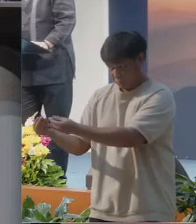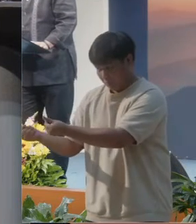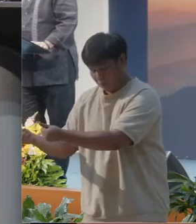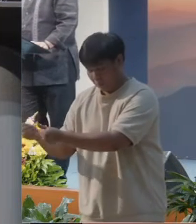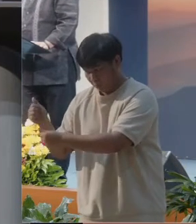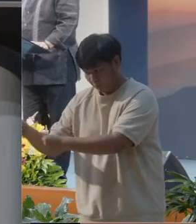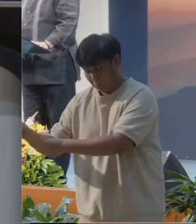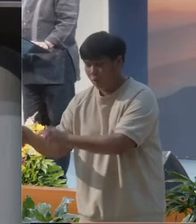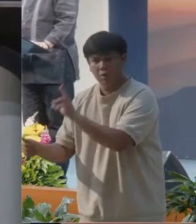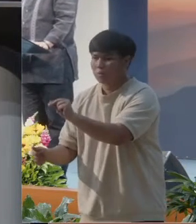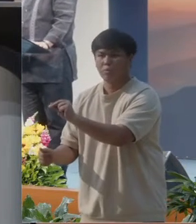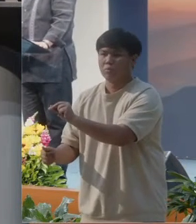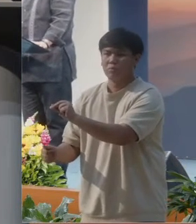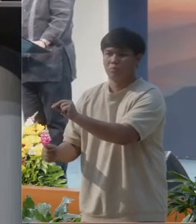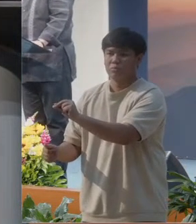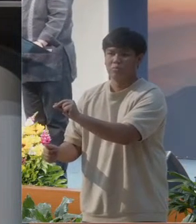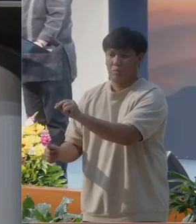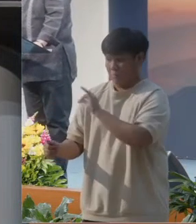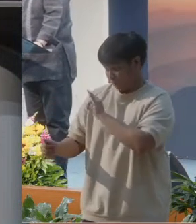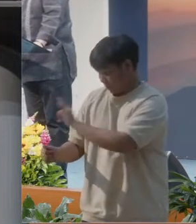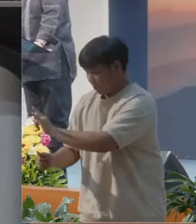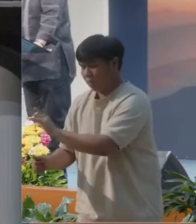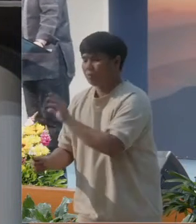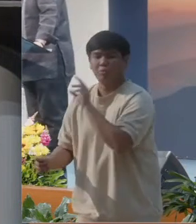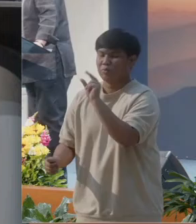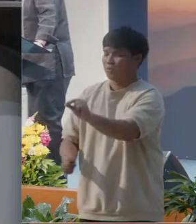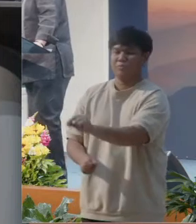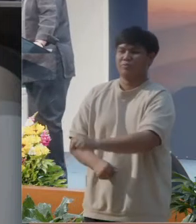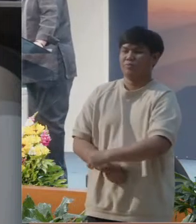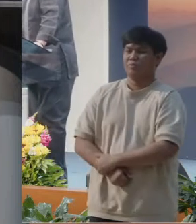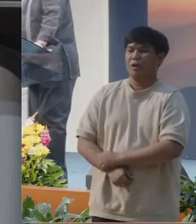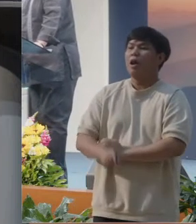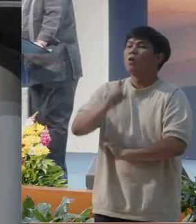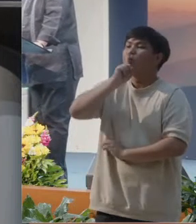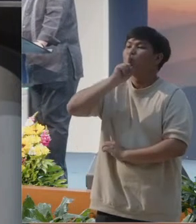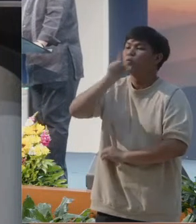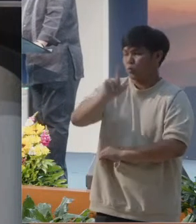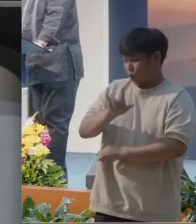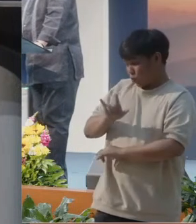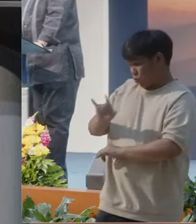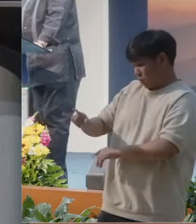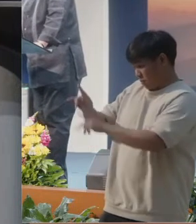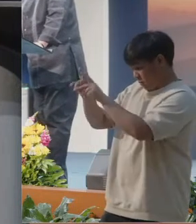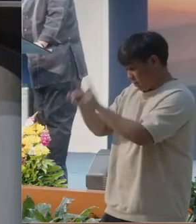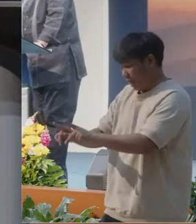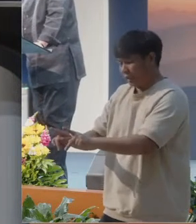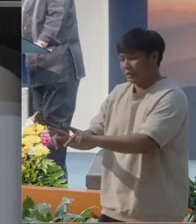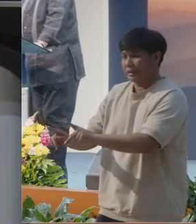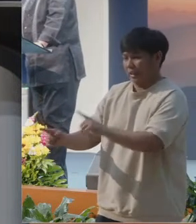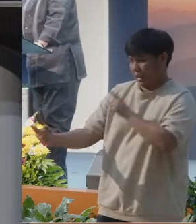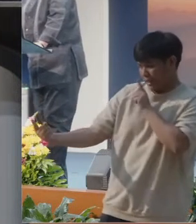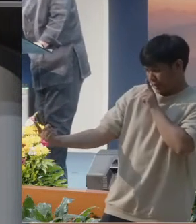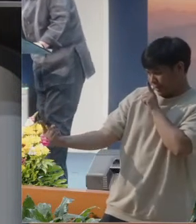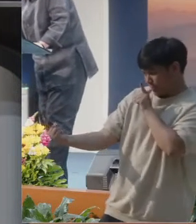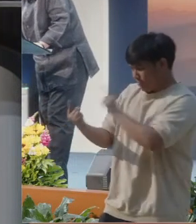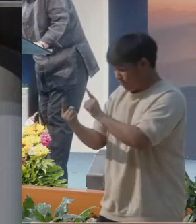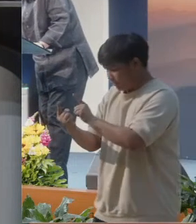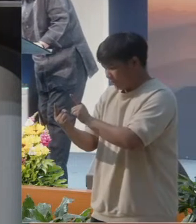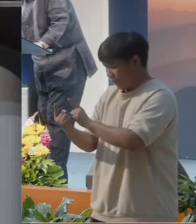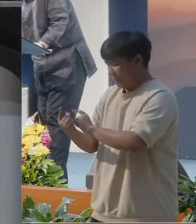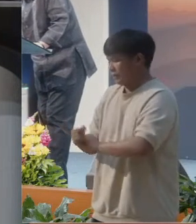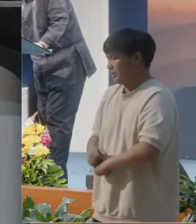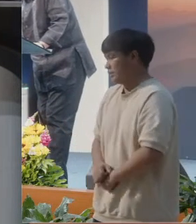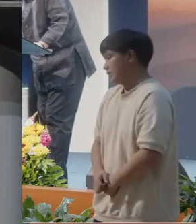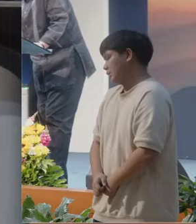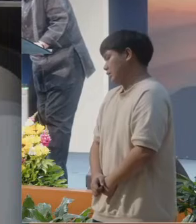hindi po yun ang pagmamahal. Ang tunay na pagmamahal ay harapin ng may pagmamahal